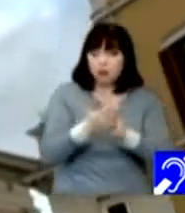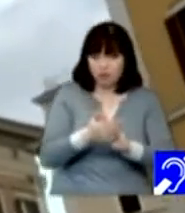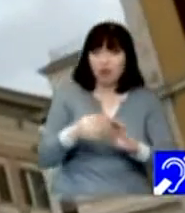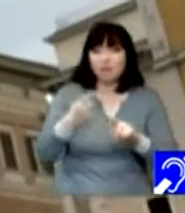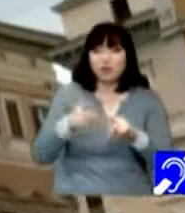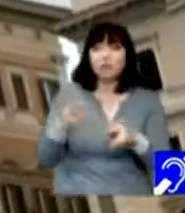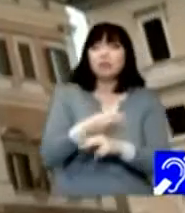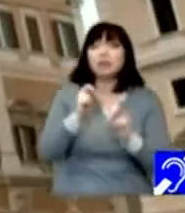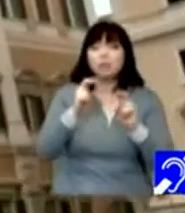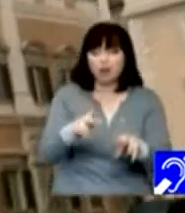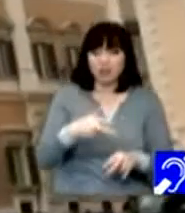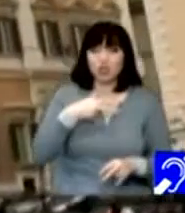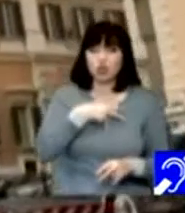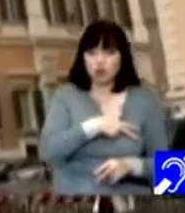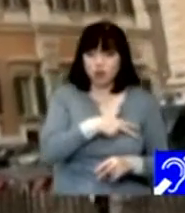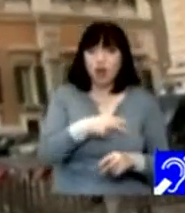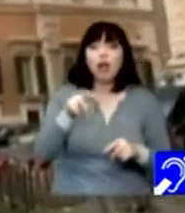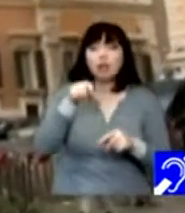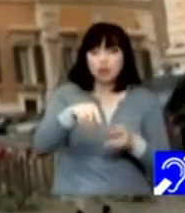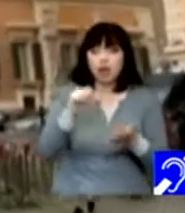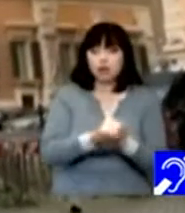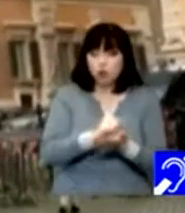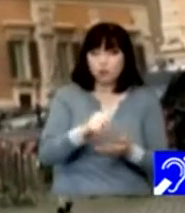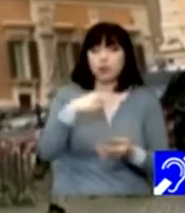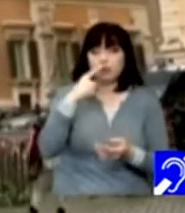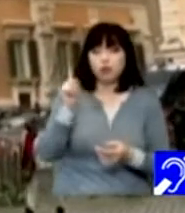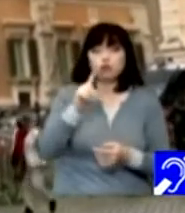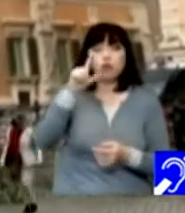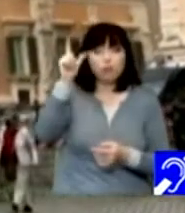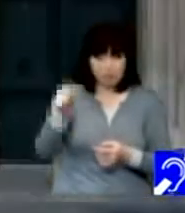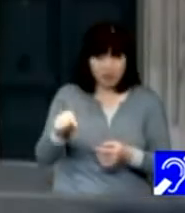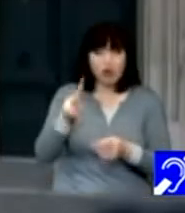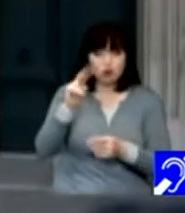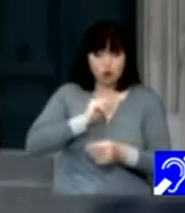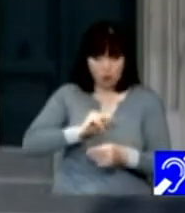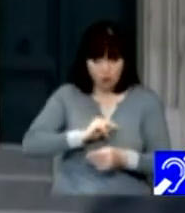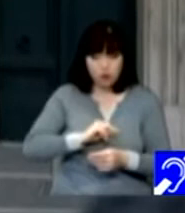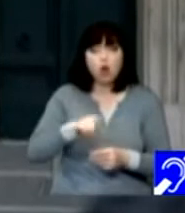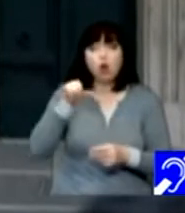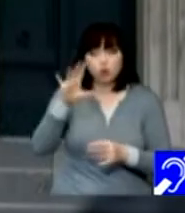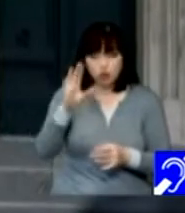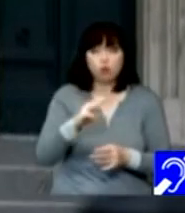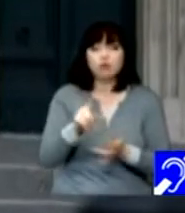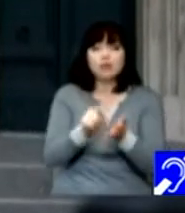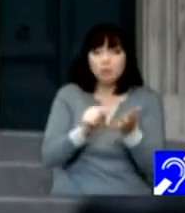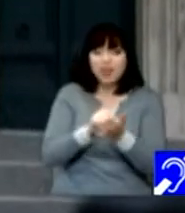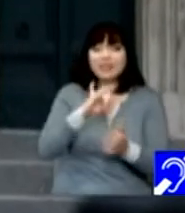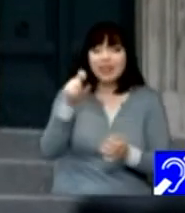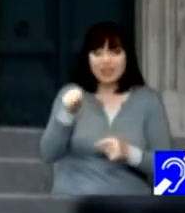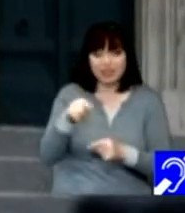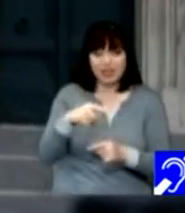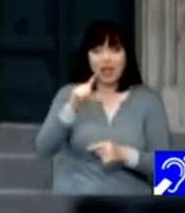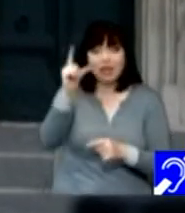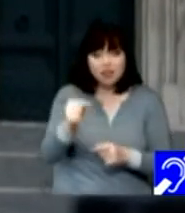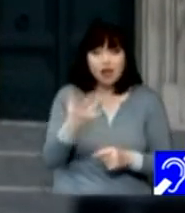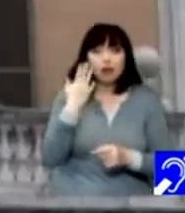domeniul securității sociale. Potrivit documentului, basarabenii care au muncit în Italia vor beneficia de pensie din partea acestui stat la atingerea vârstei